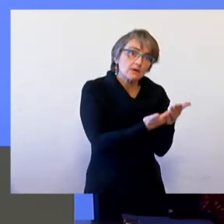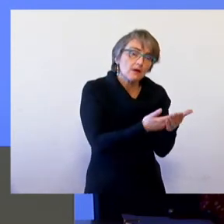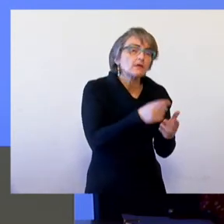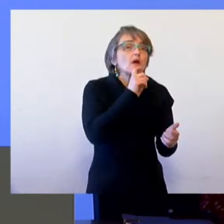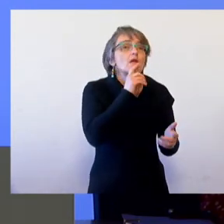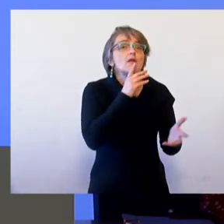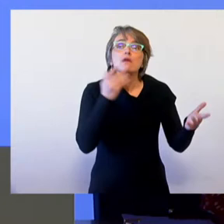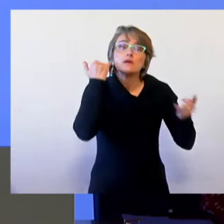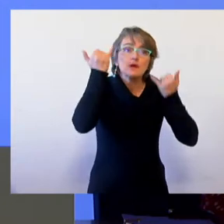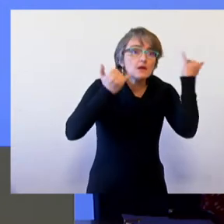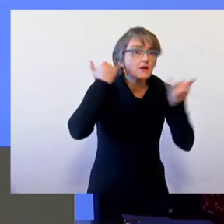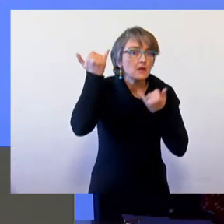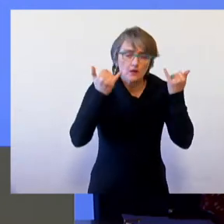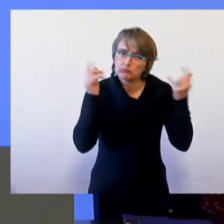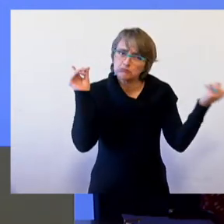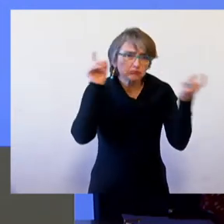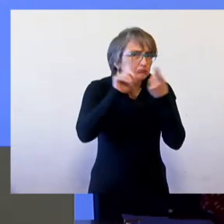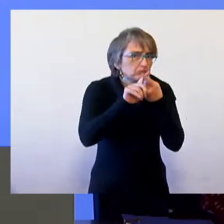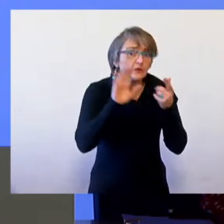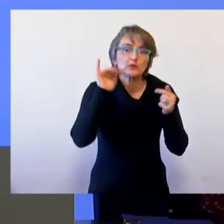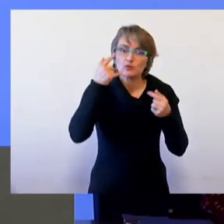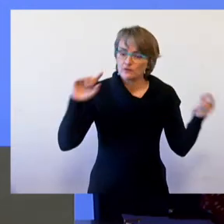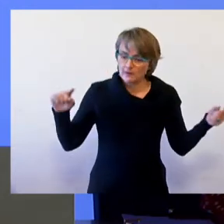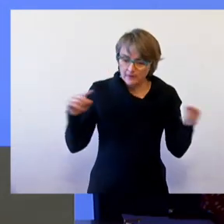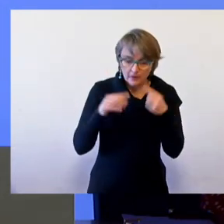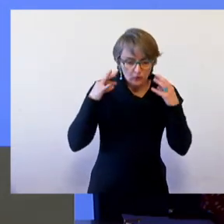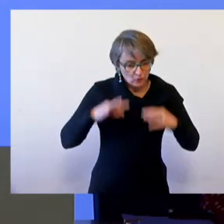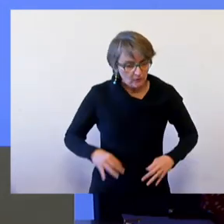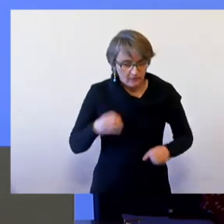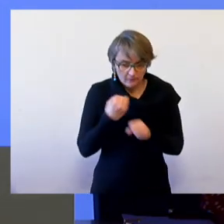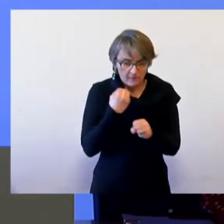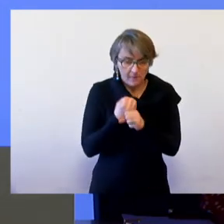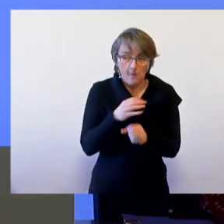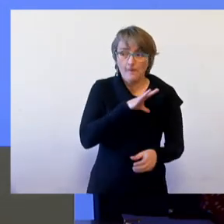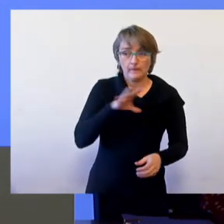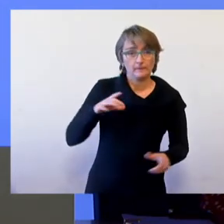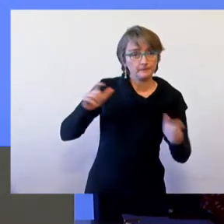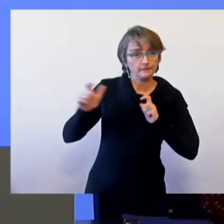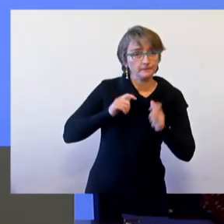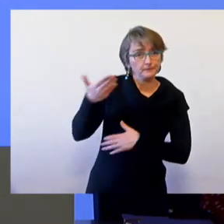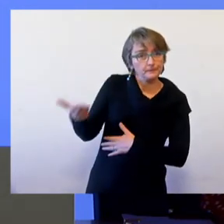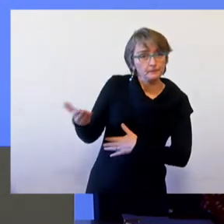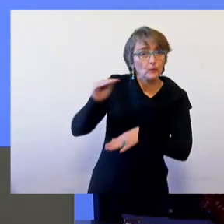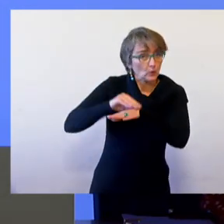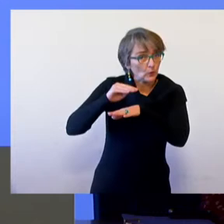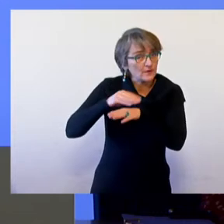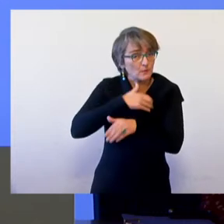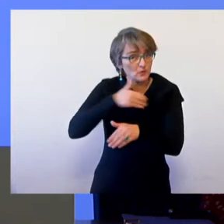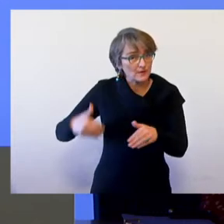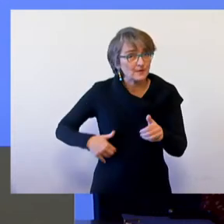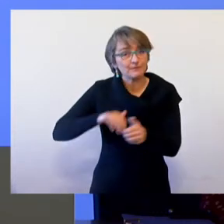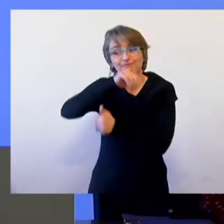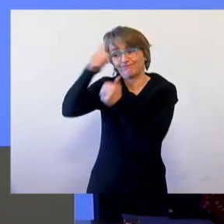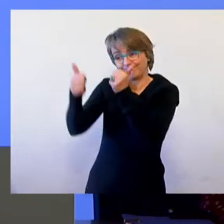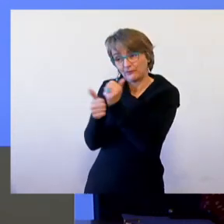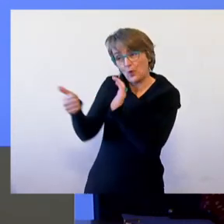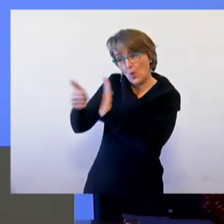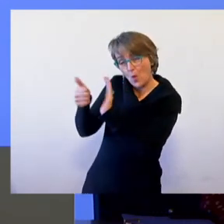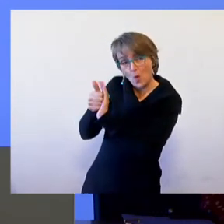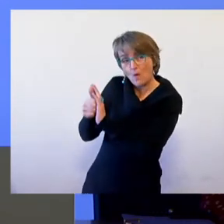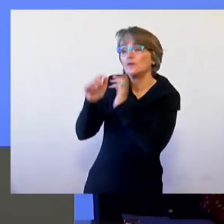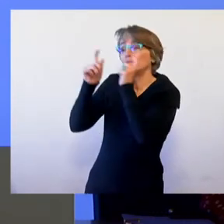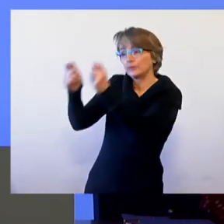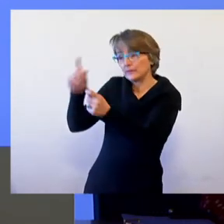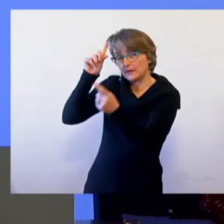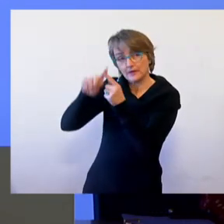qu'on travaille sur la carte scolaire. Et Mme Boutet-Weiss, elle est conseillère municipale déléguée à ces questions-là.